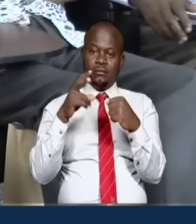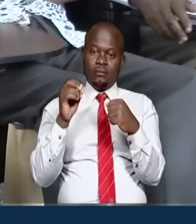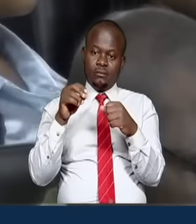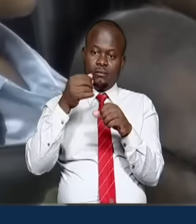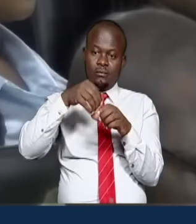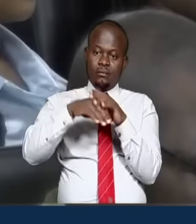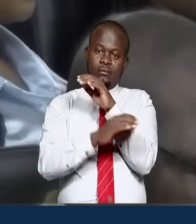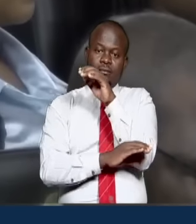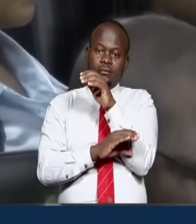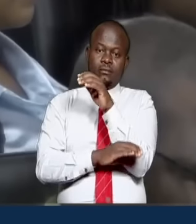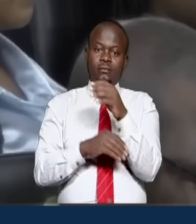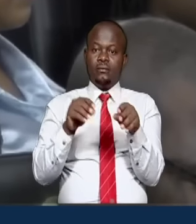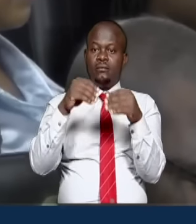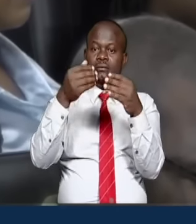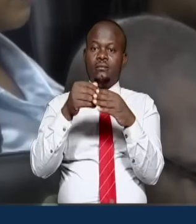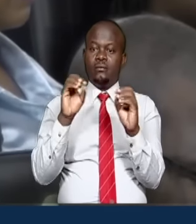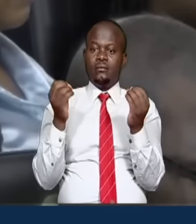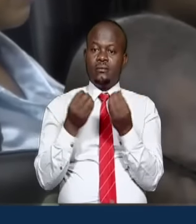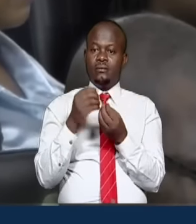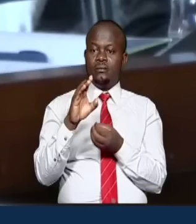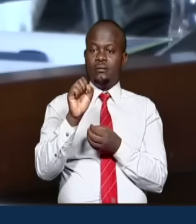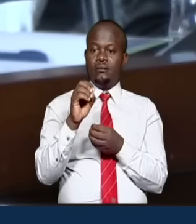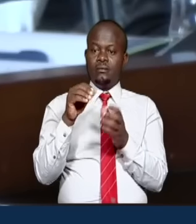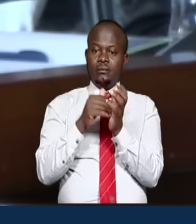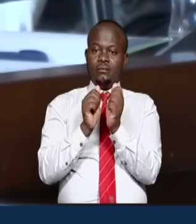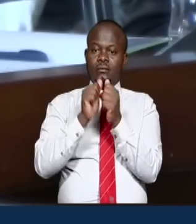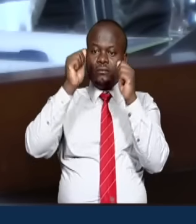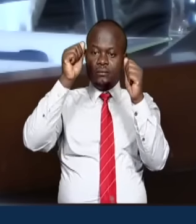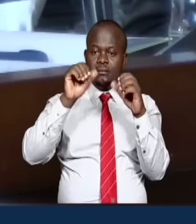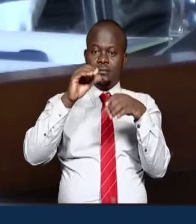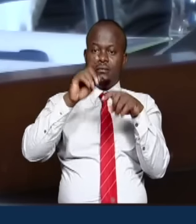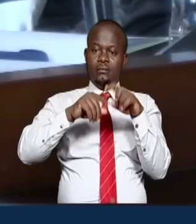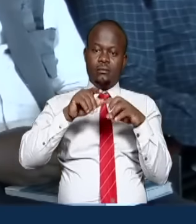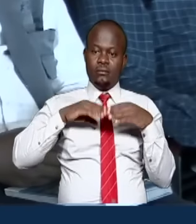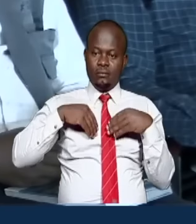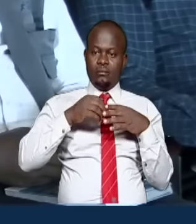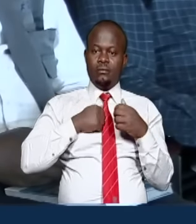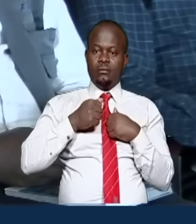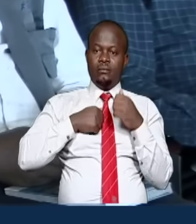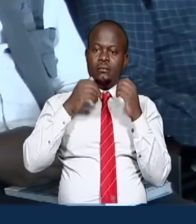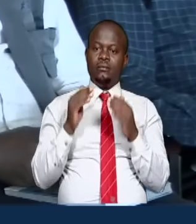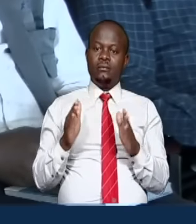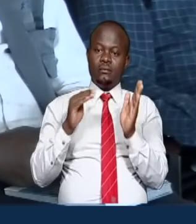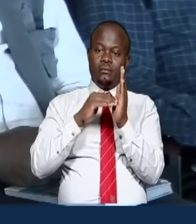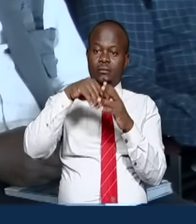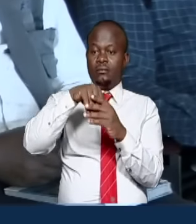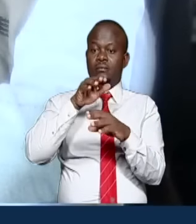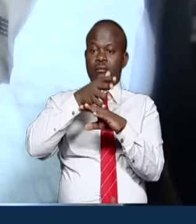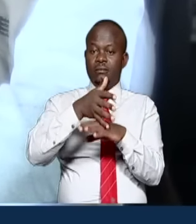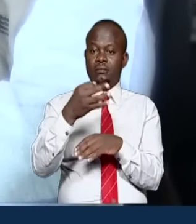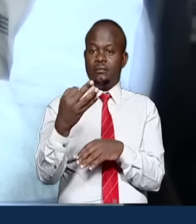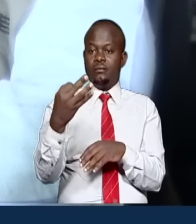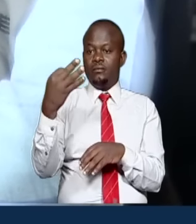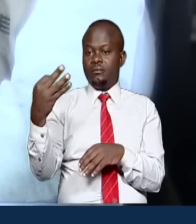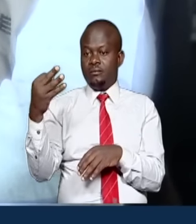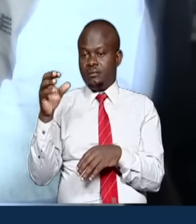z'imbere mu gihugu, zatanzwe n'imiryango ya sosiyete sivile ndetse n'amashyaka n'imitwe ya politiki byemeye hano mu Rwanda. Harimo kandi abarenga